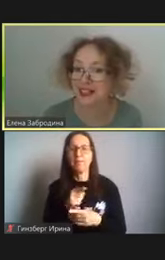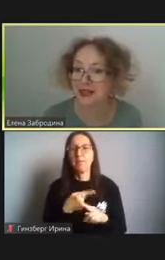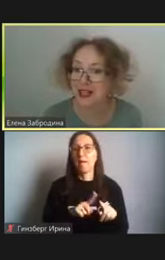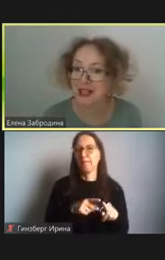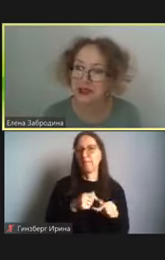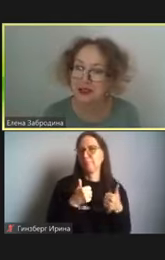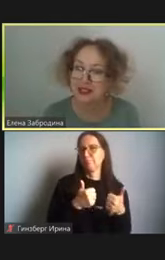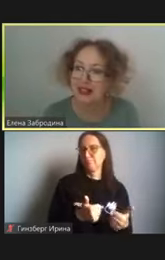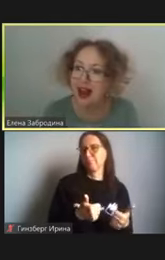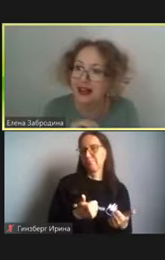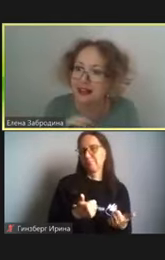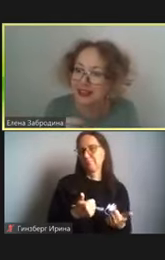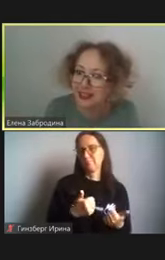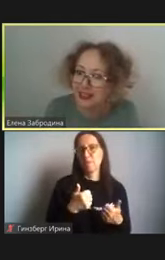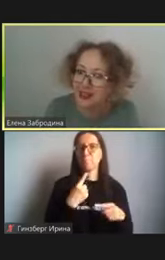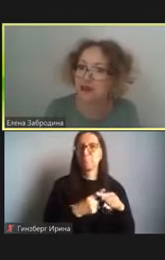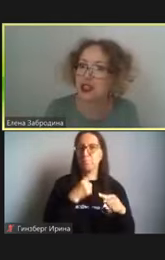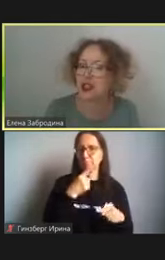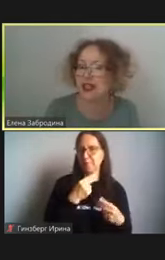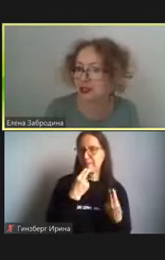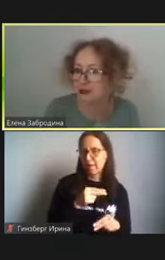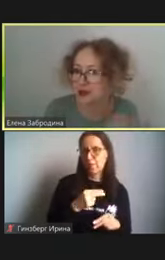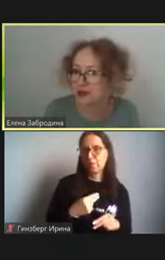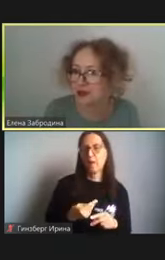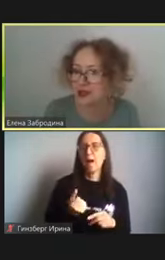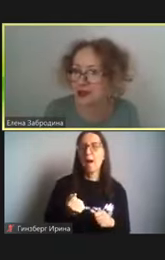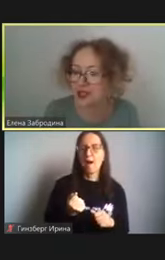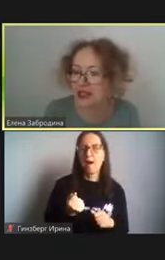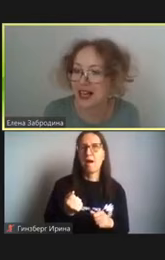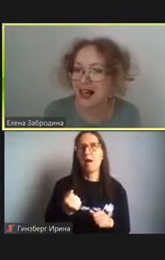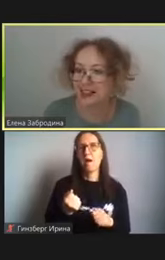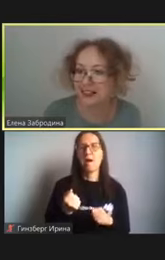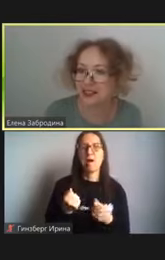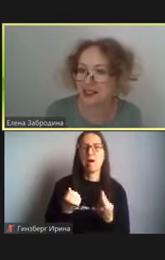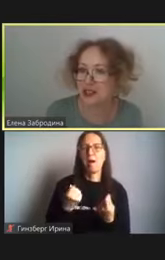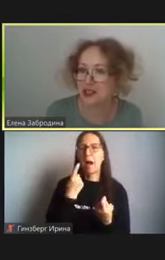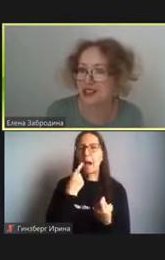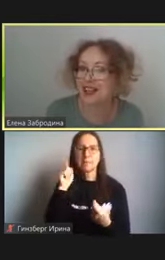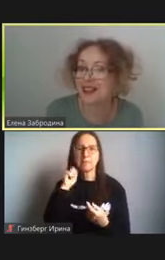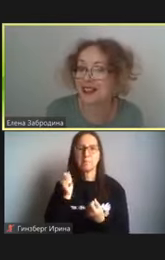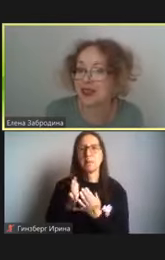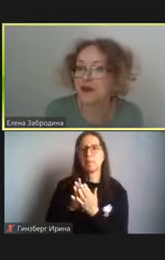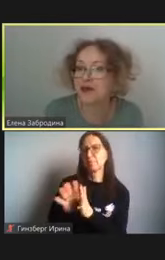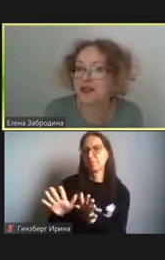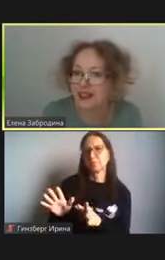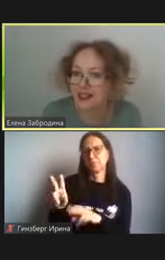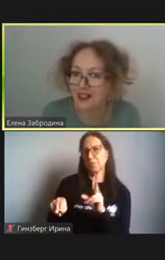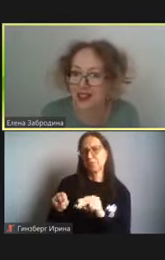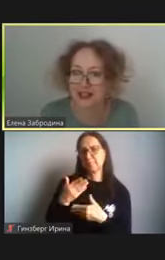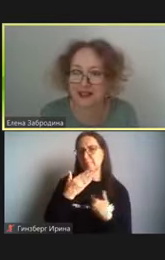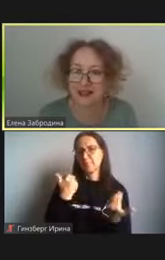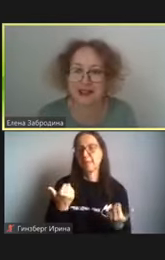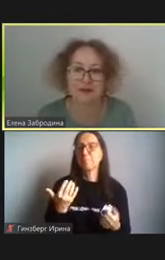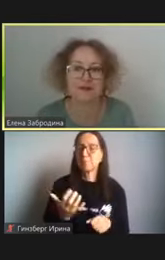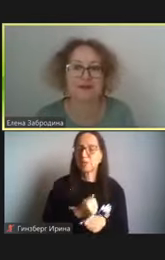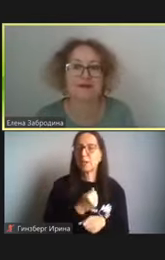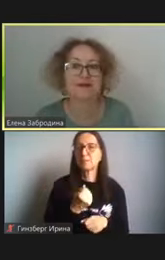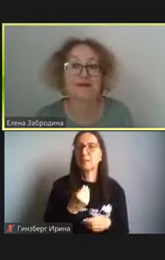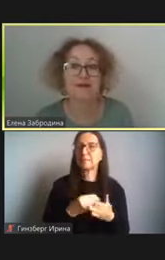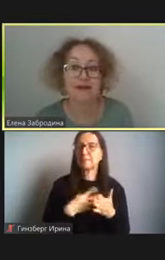греха лицемерия. Вот видите, как акценты смещаются, вот в том числе акценты с точки зрения оценки поведения